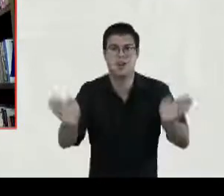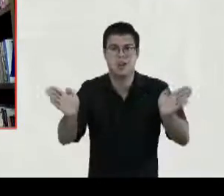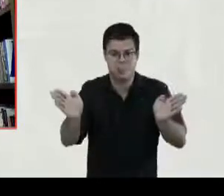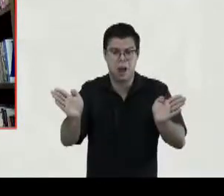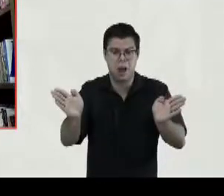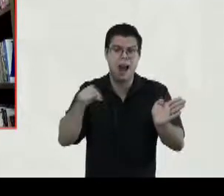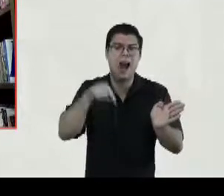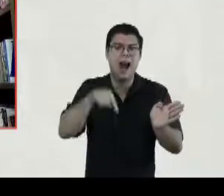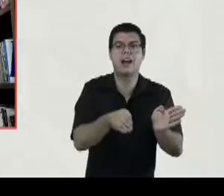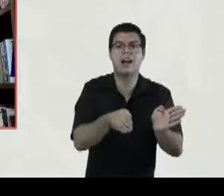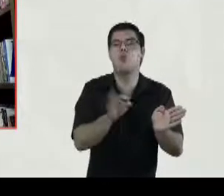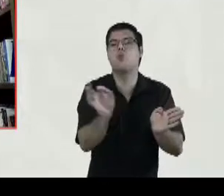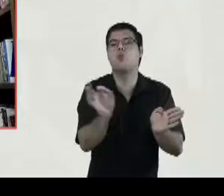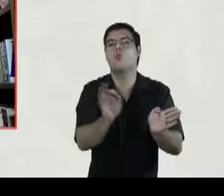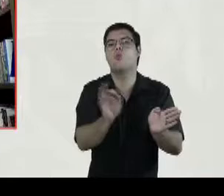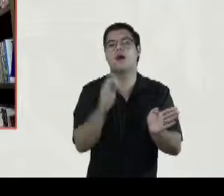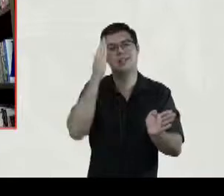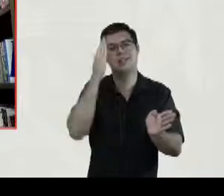partout.